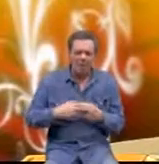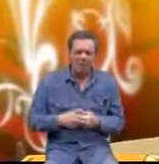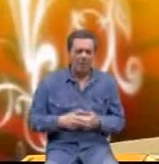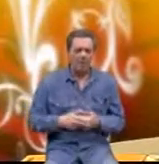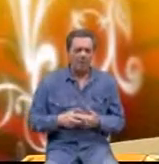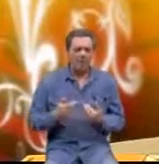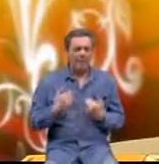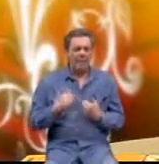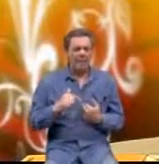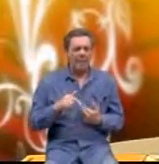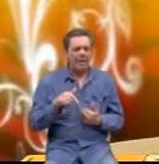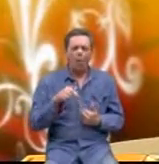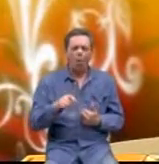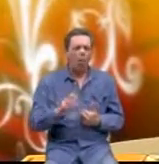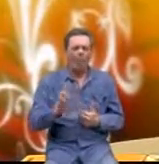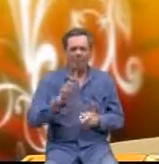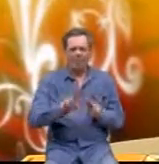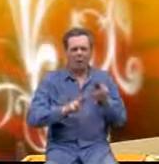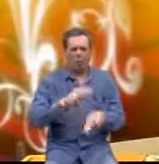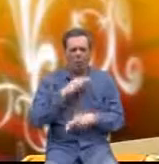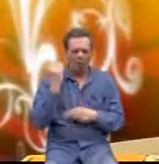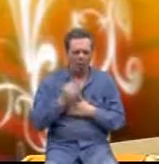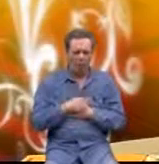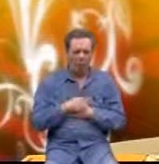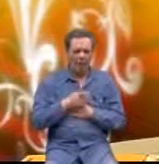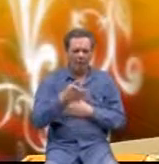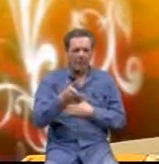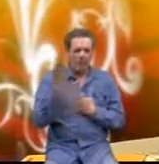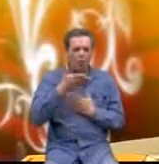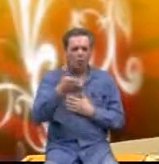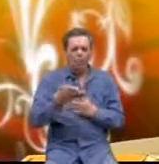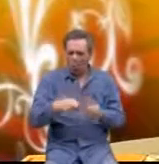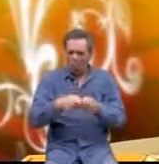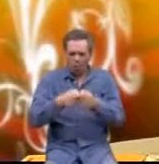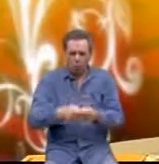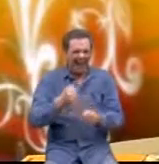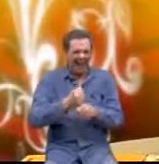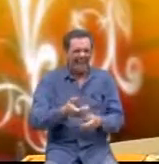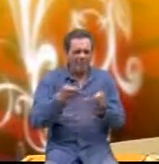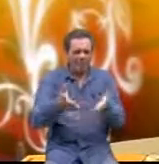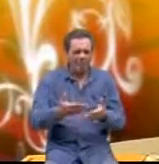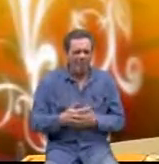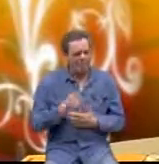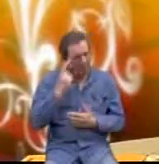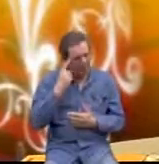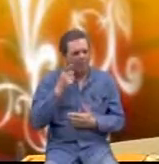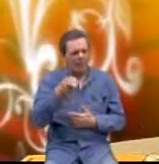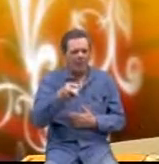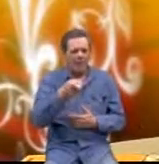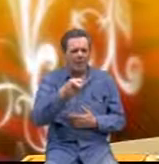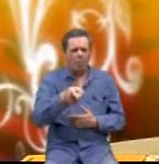mi dovoljno ne to ne njeguje. Vi koji ste u toj udruzi i radite na tome, ja mislim da vi bolje mogli